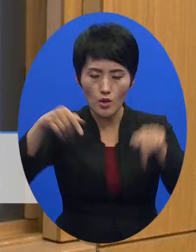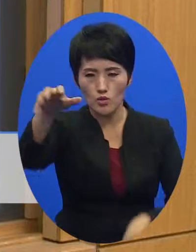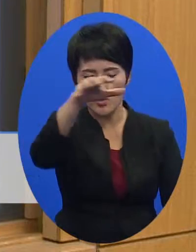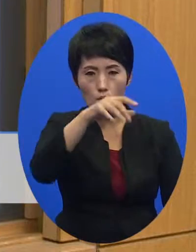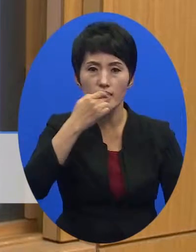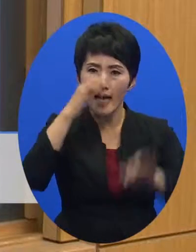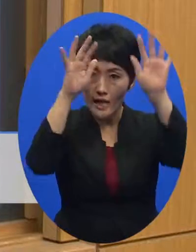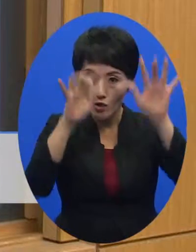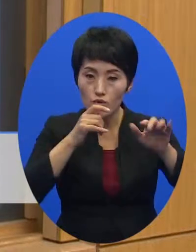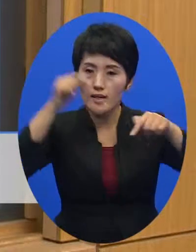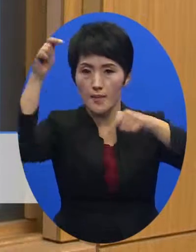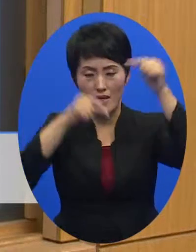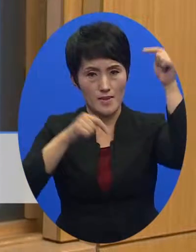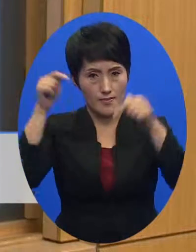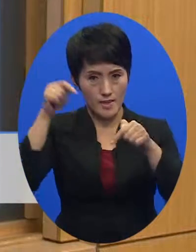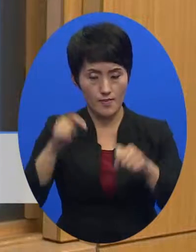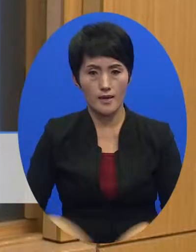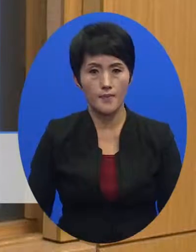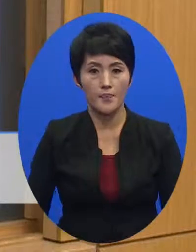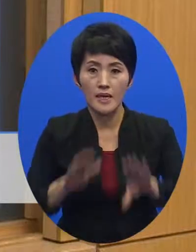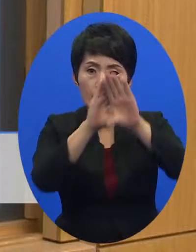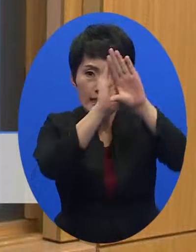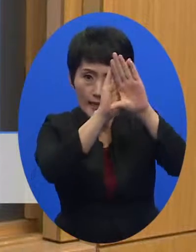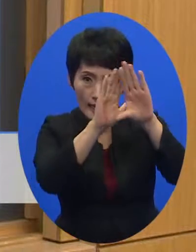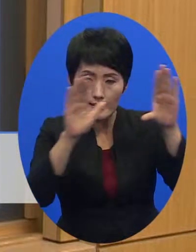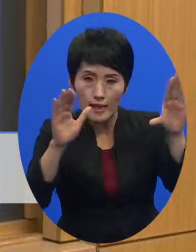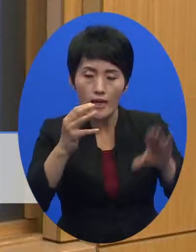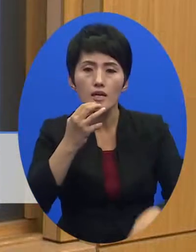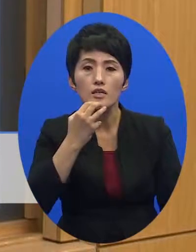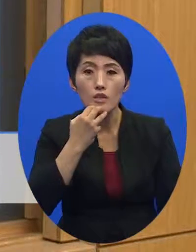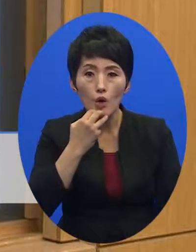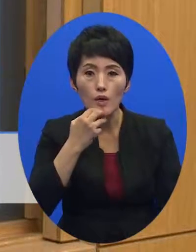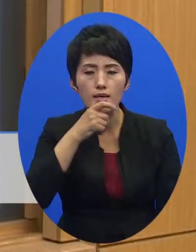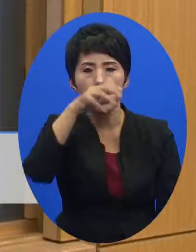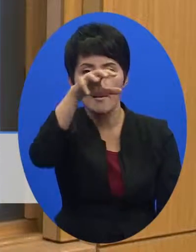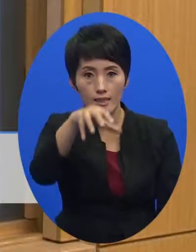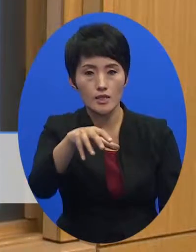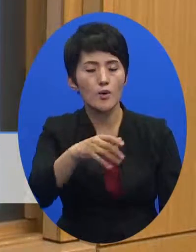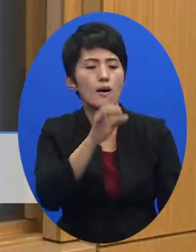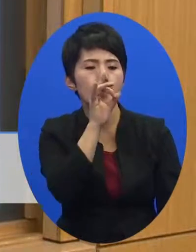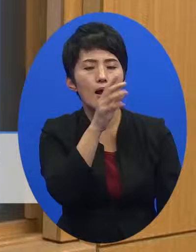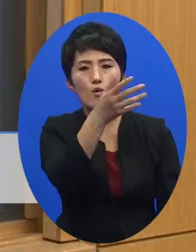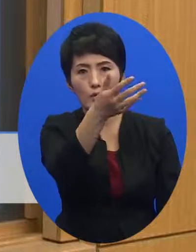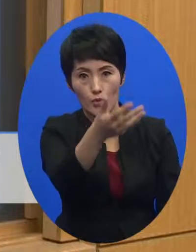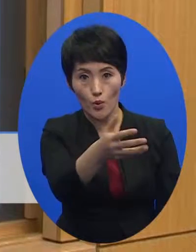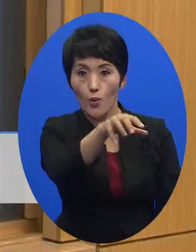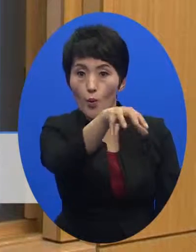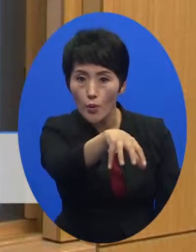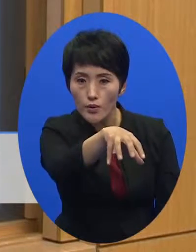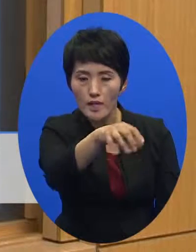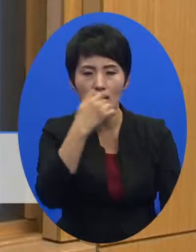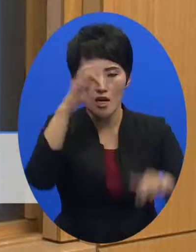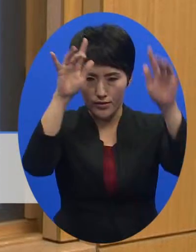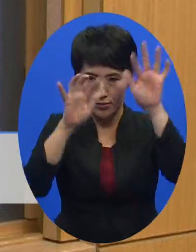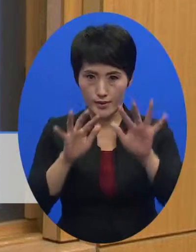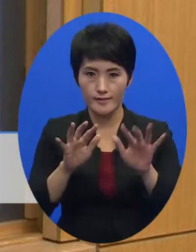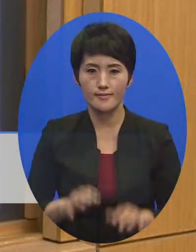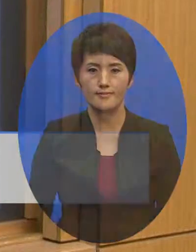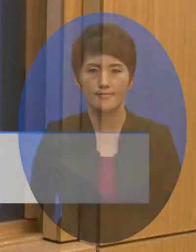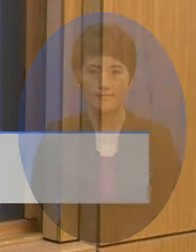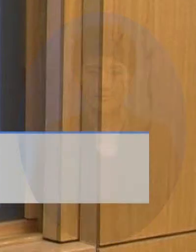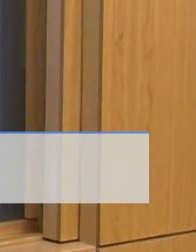전국의 눈이나 비가 내리겠는데요 낮동안에도 서울 경기도와 강원도에는 산발적으로 눈이 날리는